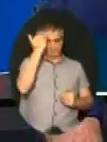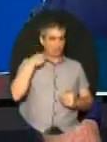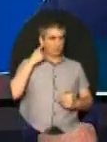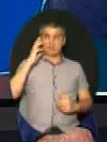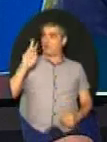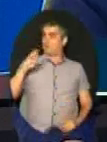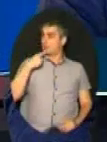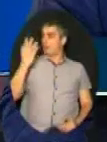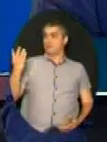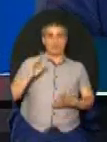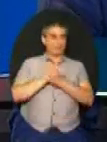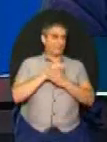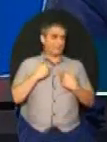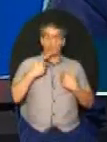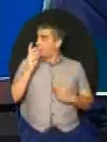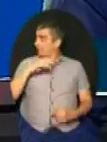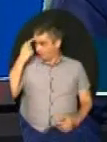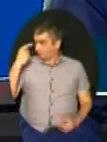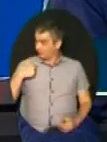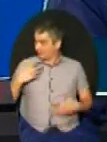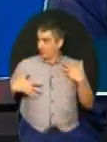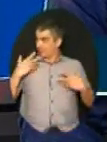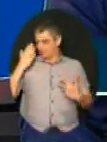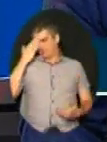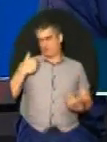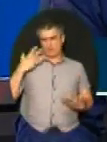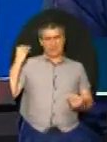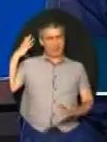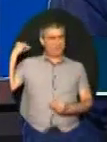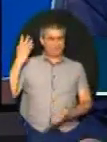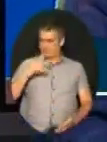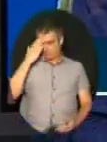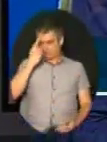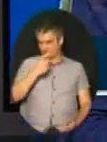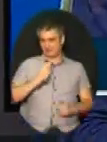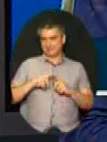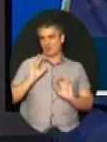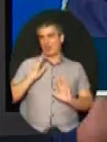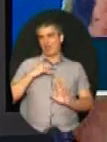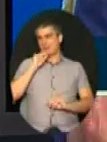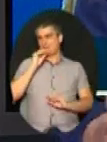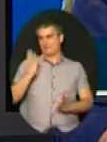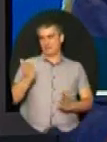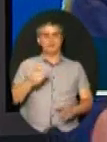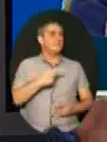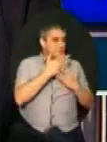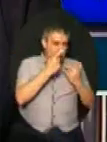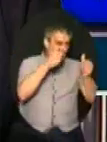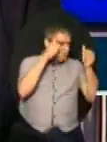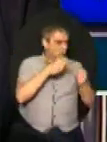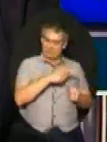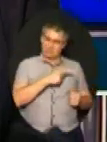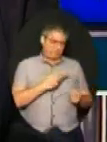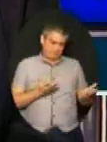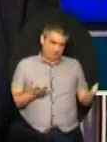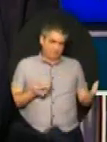של רויטל, כן. חברתי. אתה עדיין חושב שאני נרגשת? אתה מכיר אותי כל כך הרבה זמן, אתה לא יודע שזה סרטון הדיבור. חברים, קודם כל, ברור שהמודעה הזאת לא